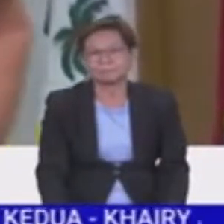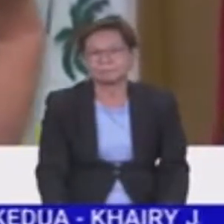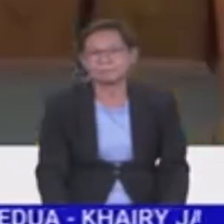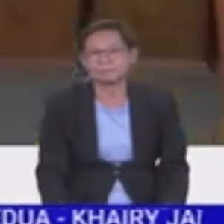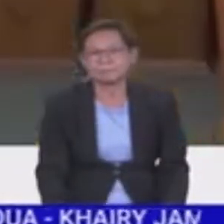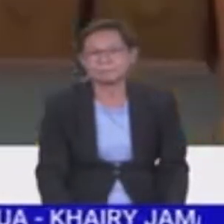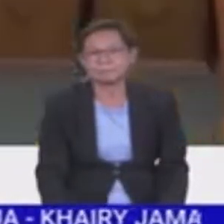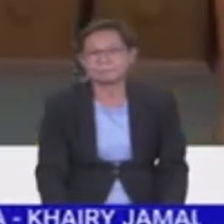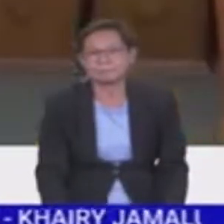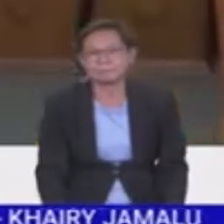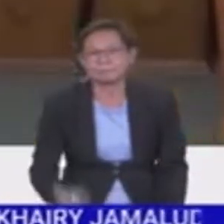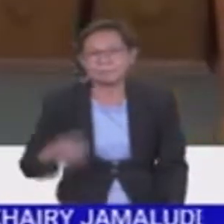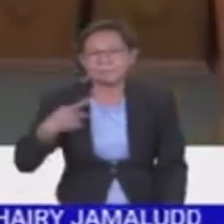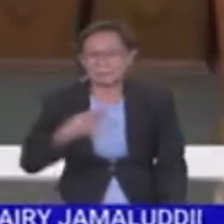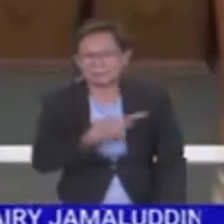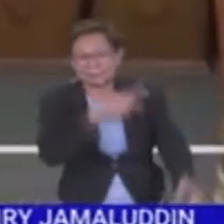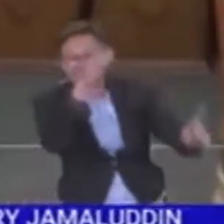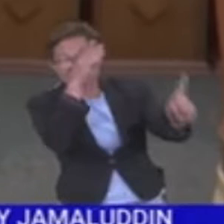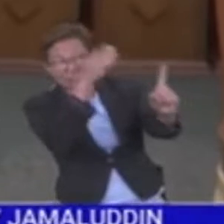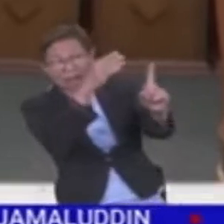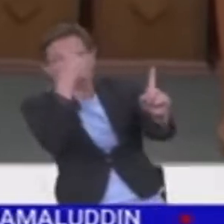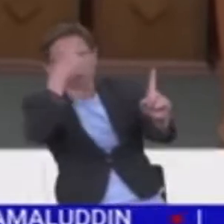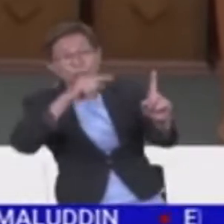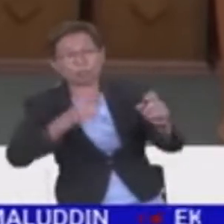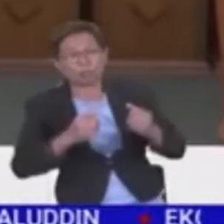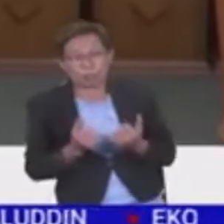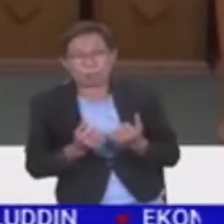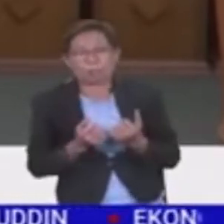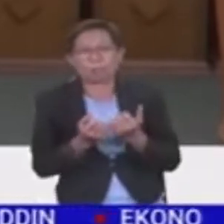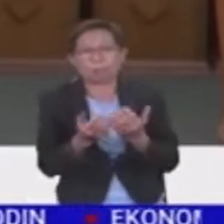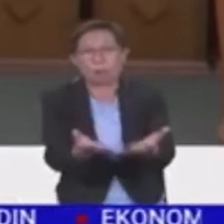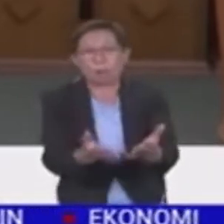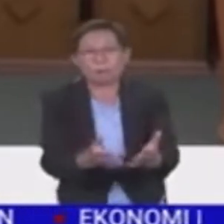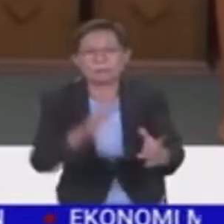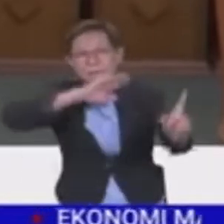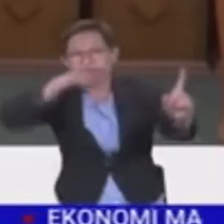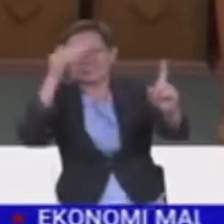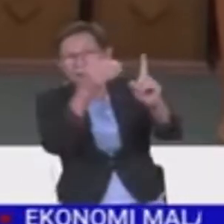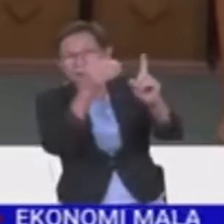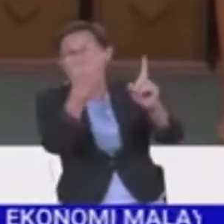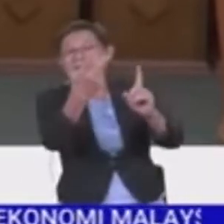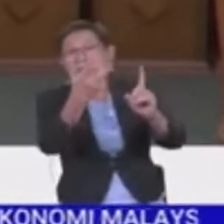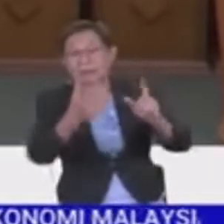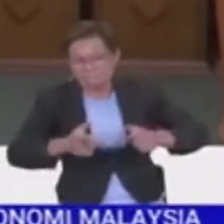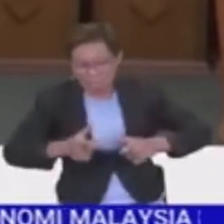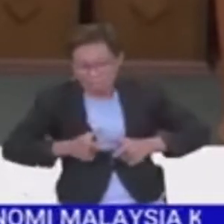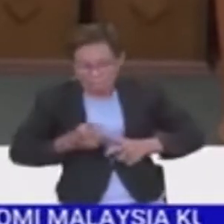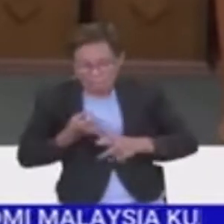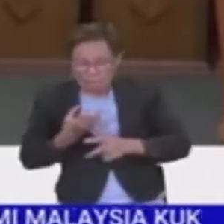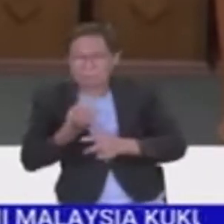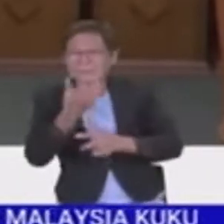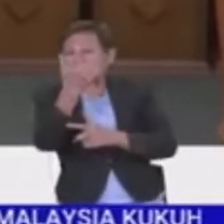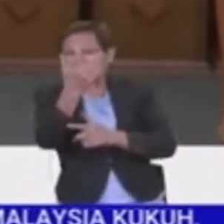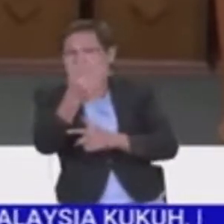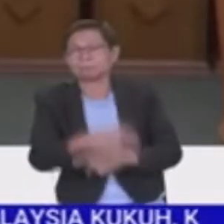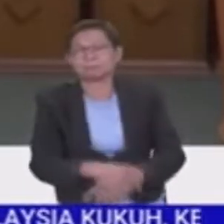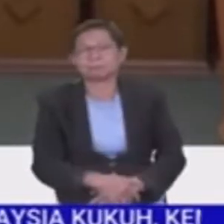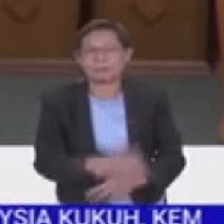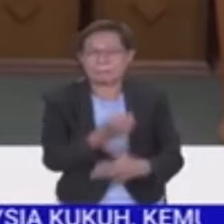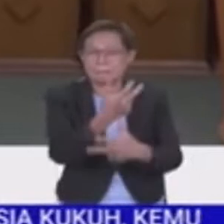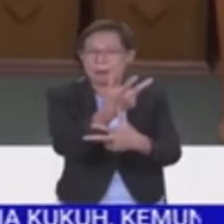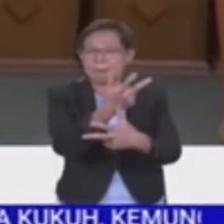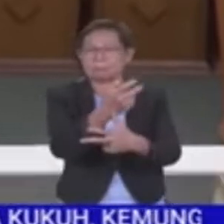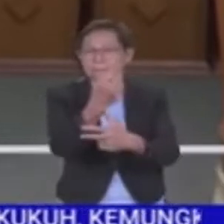tersebut kita target untuk bowling untuk Bing kita selesan tiga pingat emas insya-allah tig ping em Saya yakin